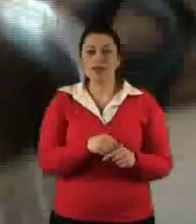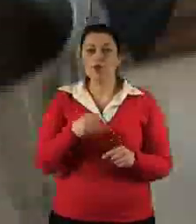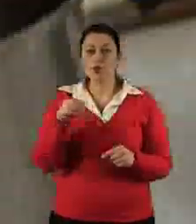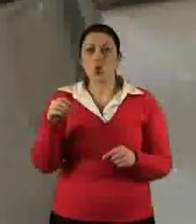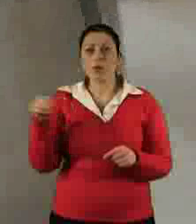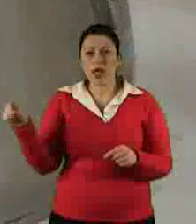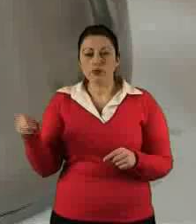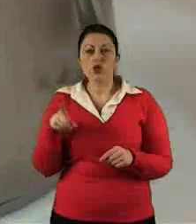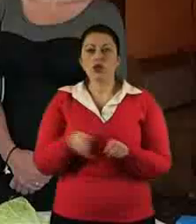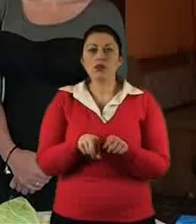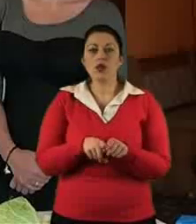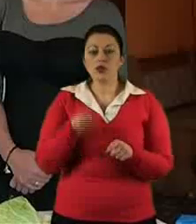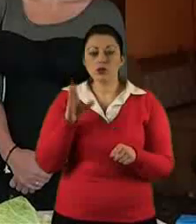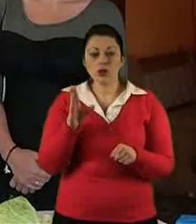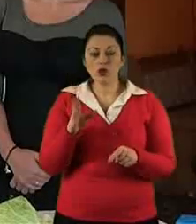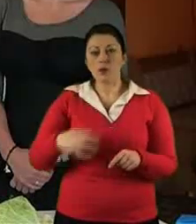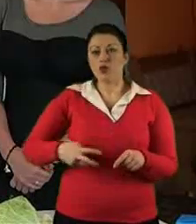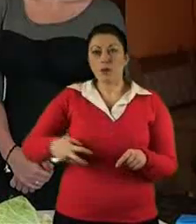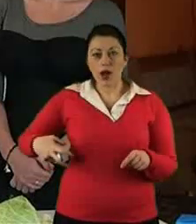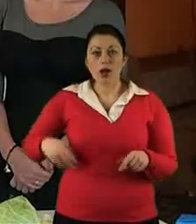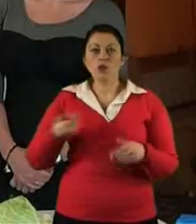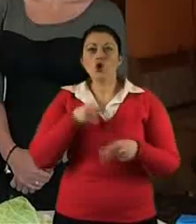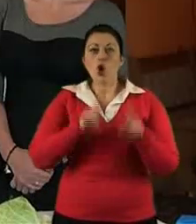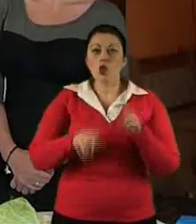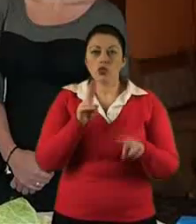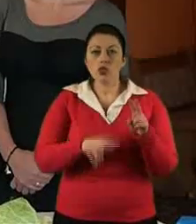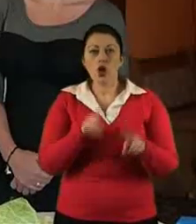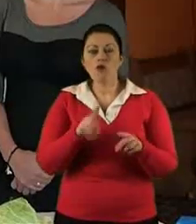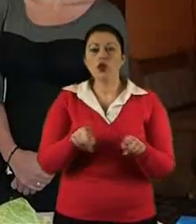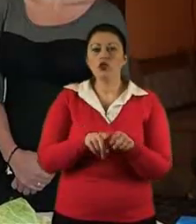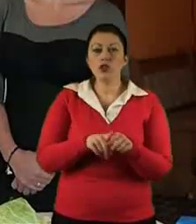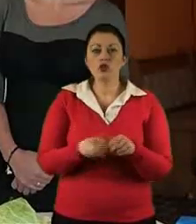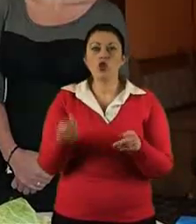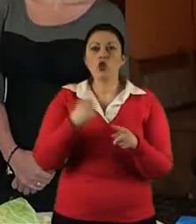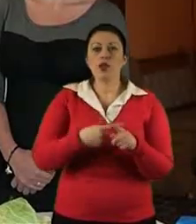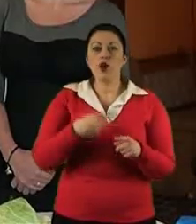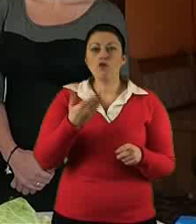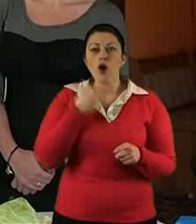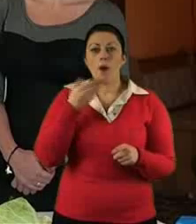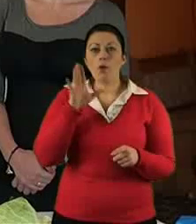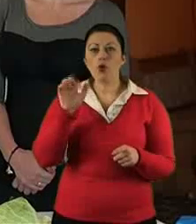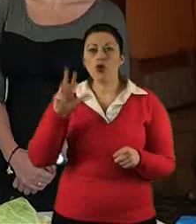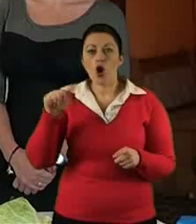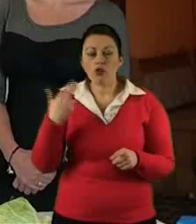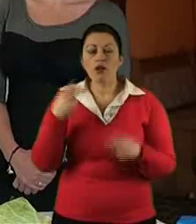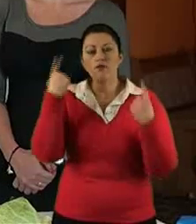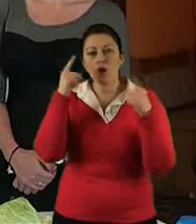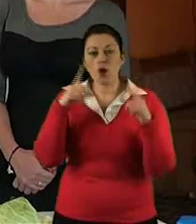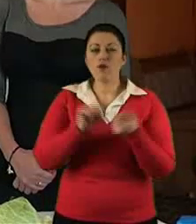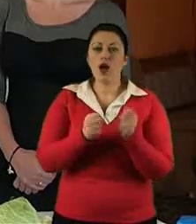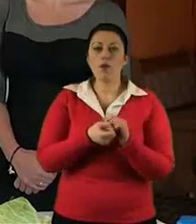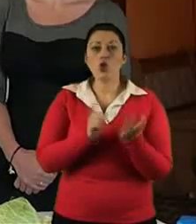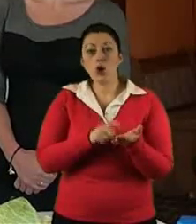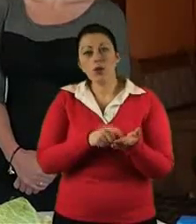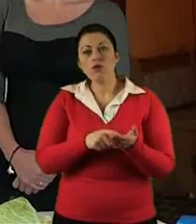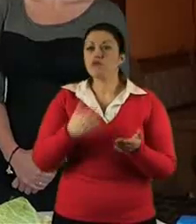będą żeberka, które możemy zamiast gotowania pełnego na żeberkach możemy zastosować bulion wołowy